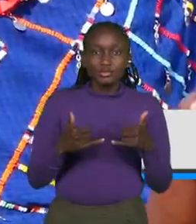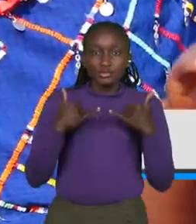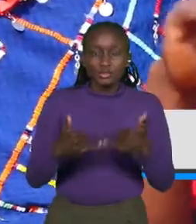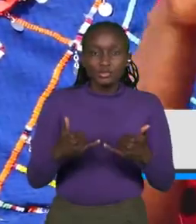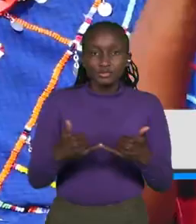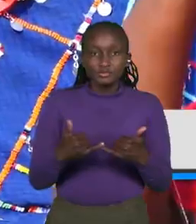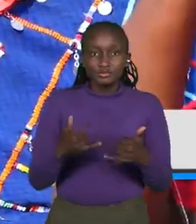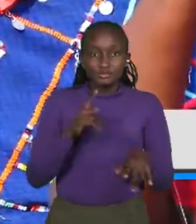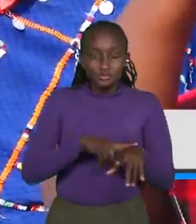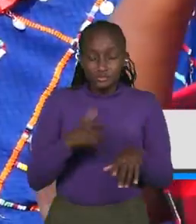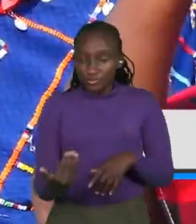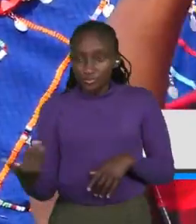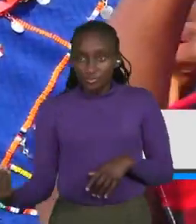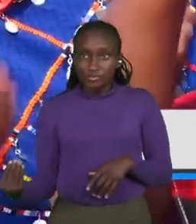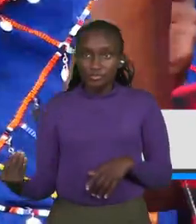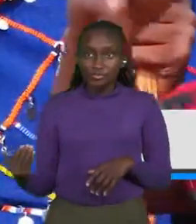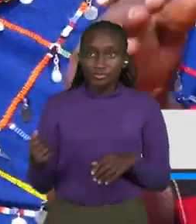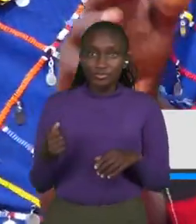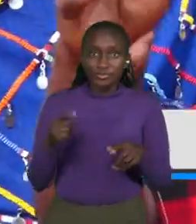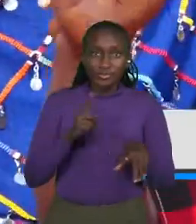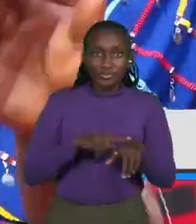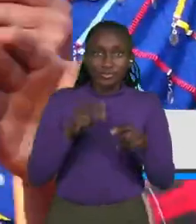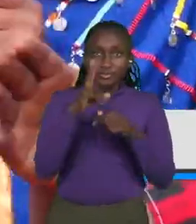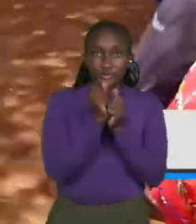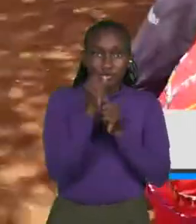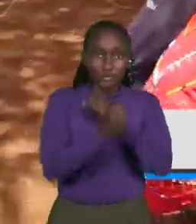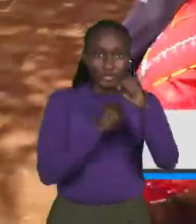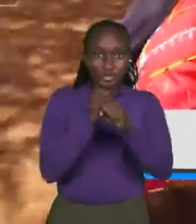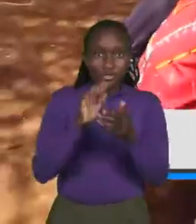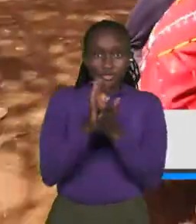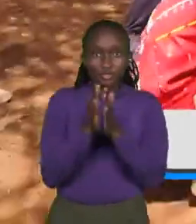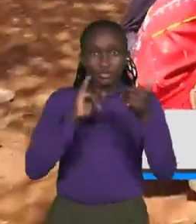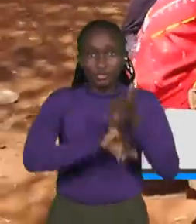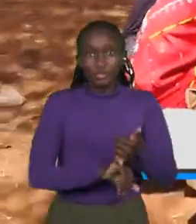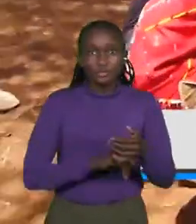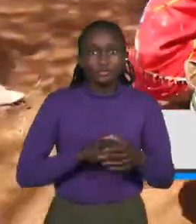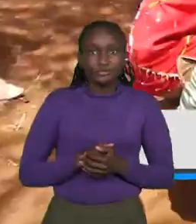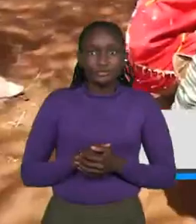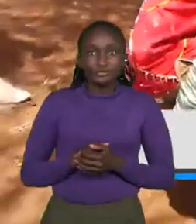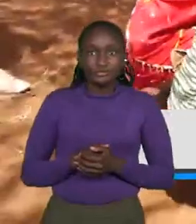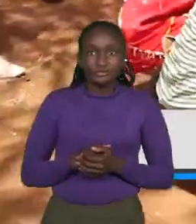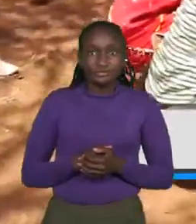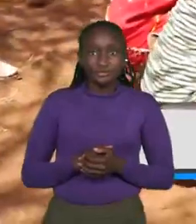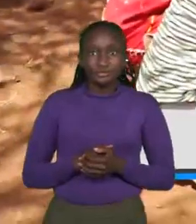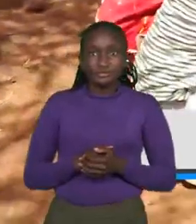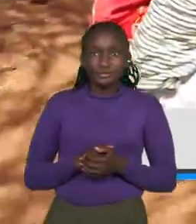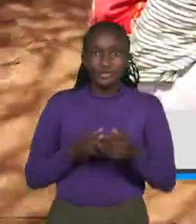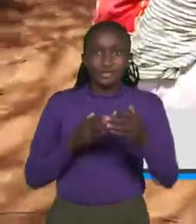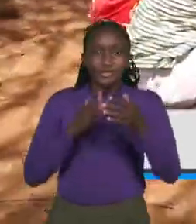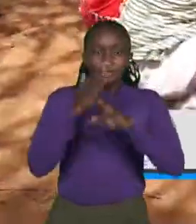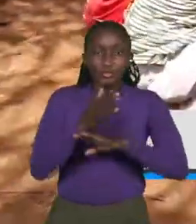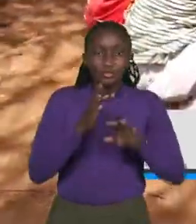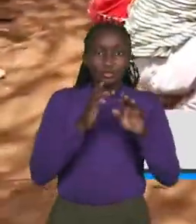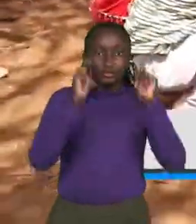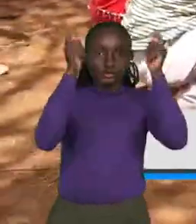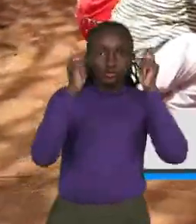watoto ikifika miaka 20 ndio wanaolewa. Hai. Hai. Through sensitization, the elders stated that